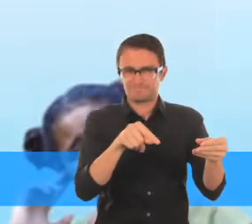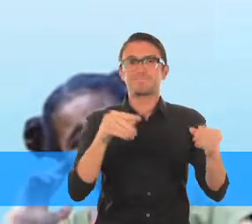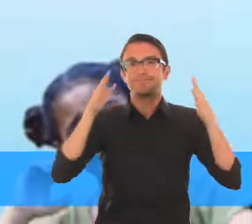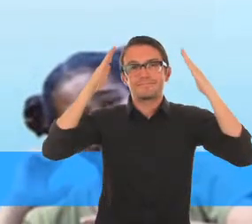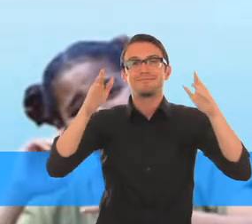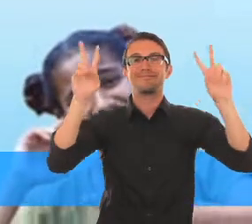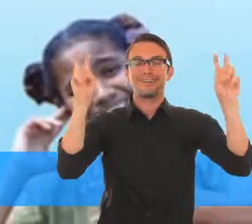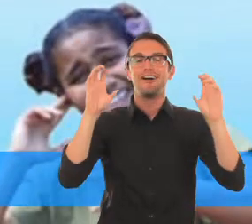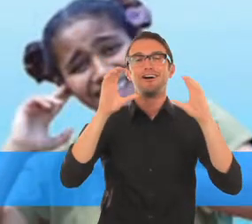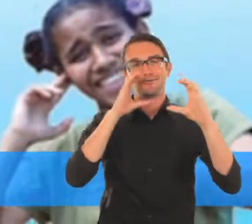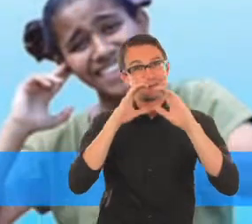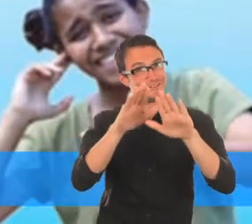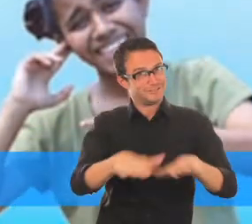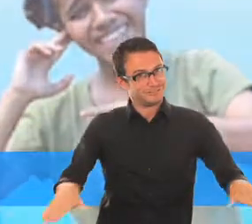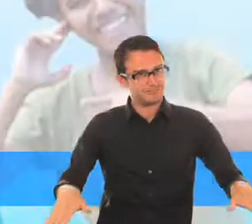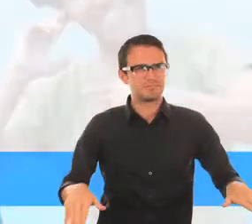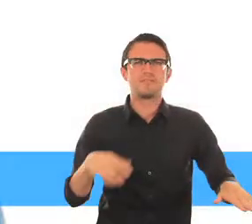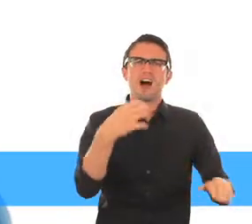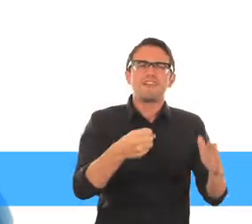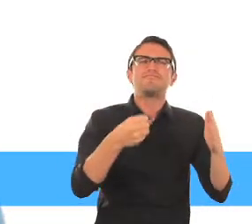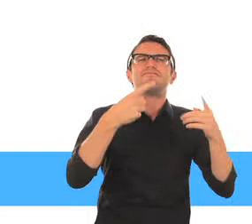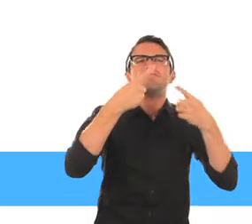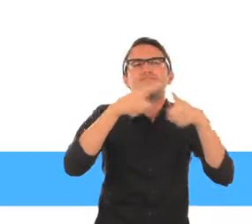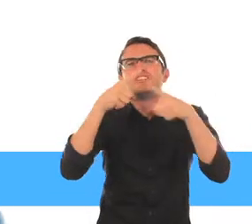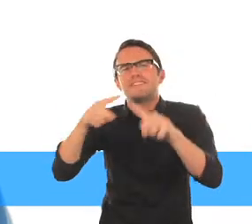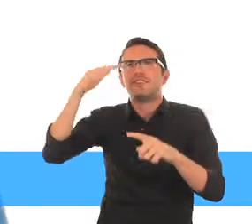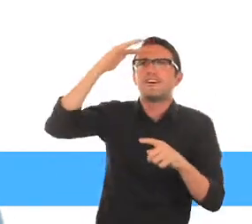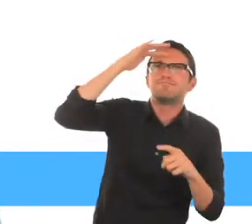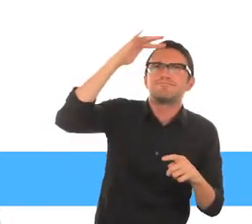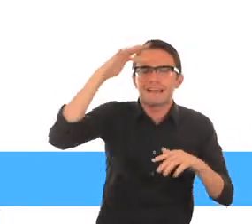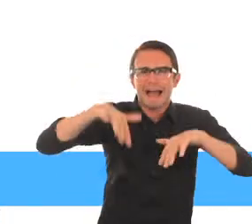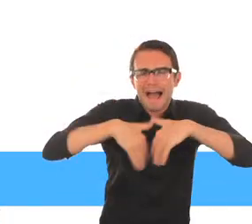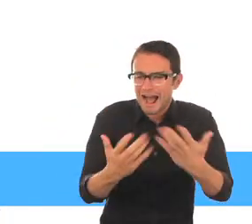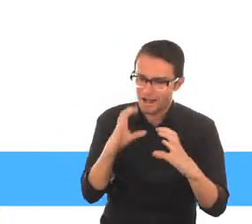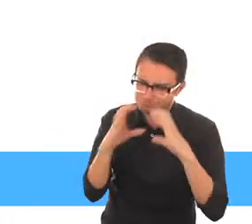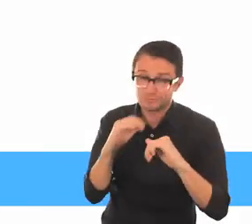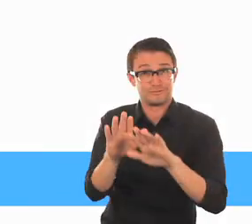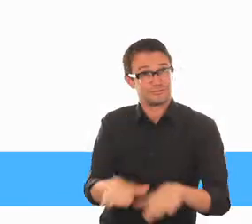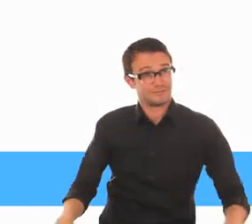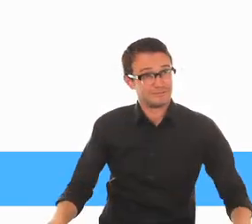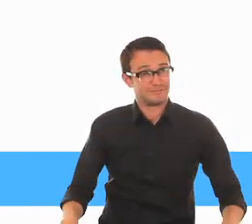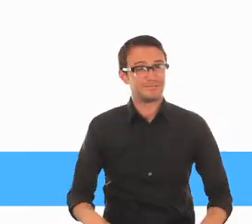4 principes éprouvés et faciles à appliquer pour l'élaboration de documents pour, avec et à propos des enfants.